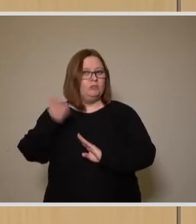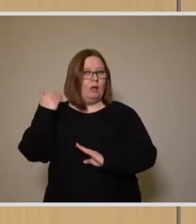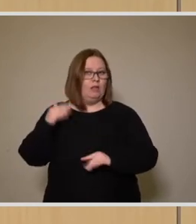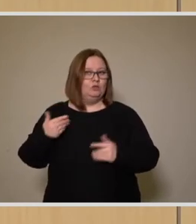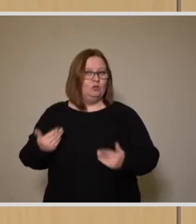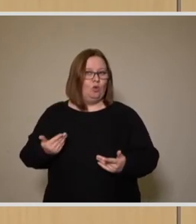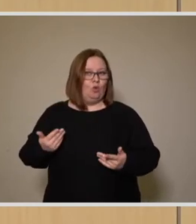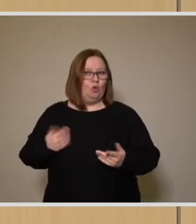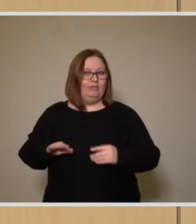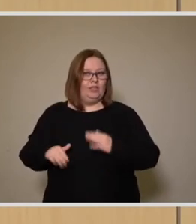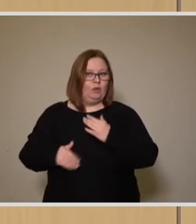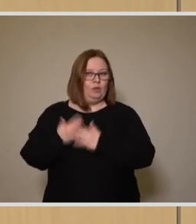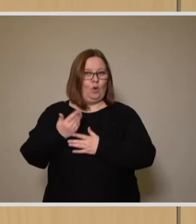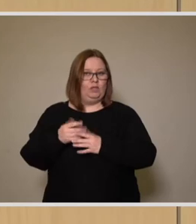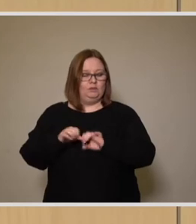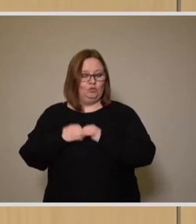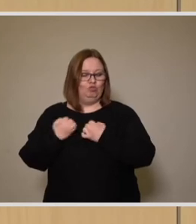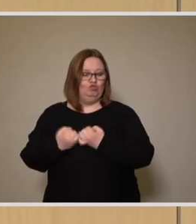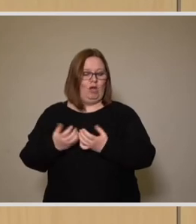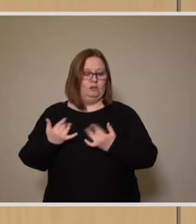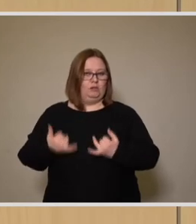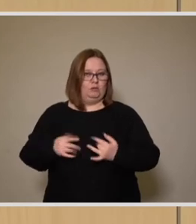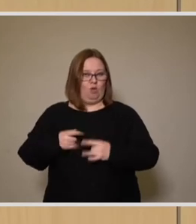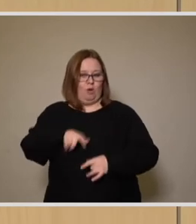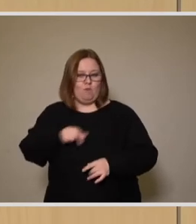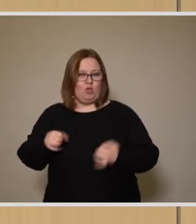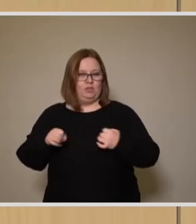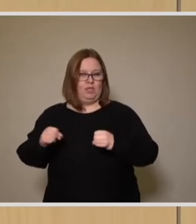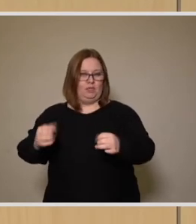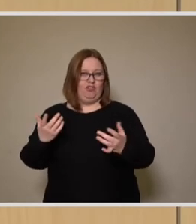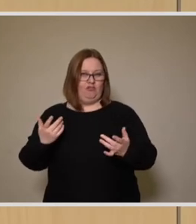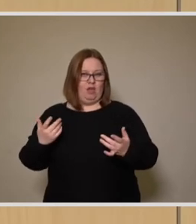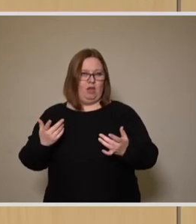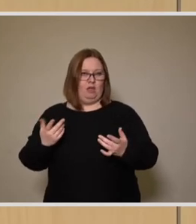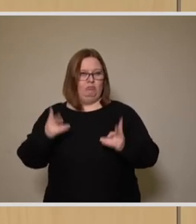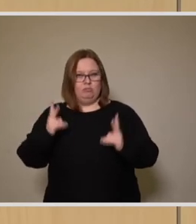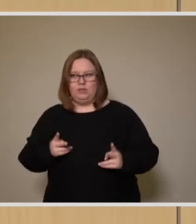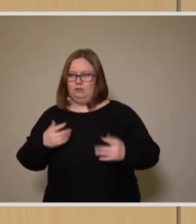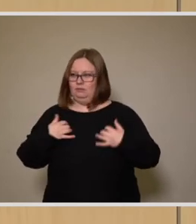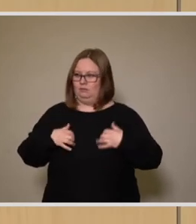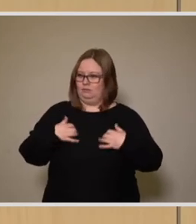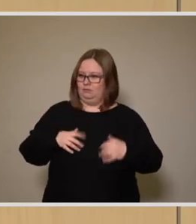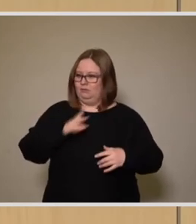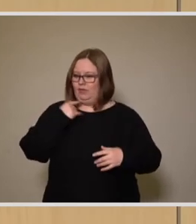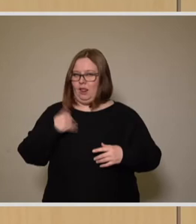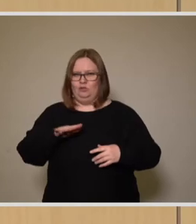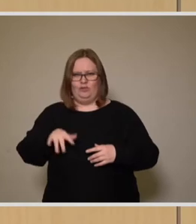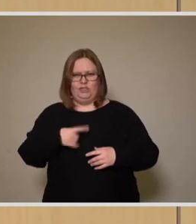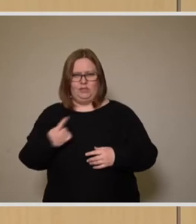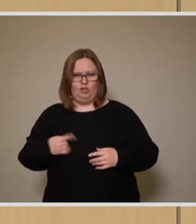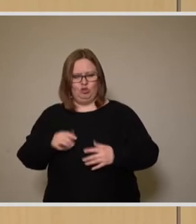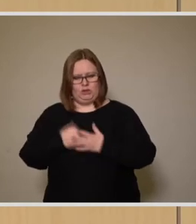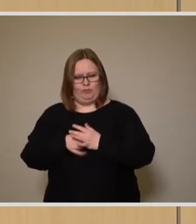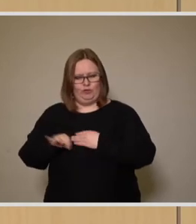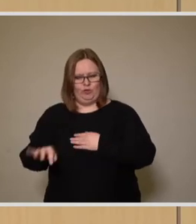war oder in einen Zustand bringen, so dass man es, wie die Bürgerinitiative mit Leidenschaft da seit 15 Jahren für